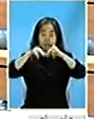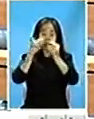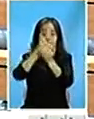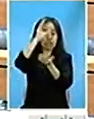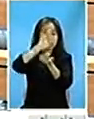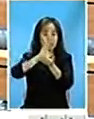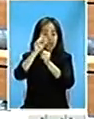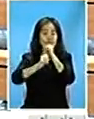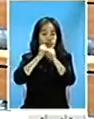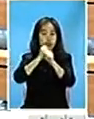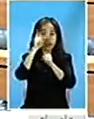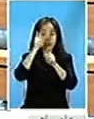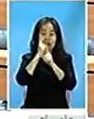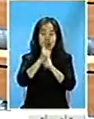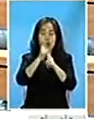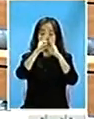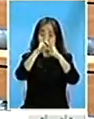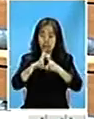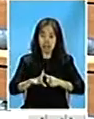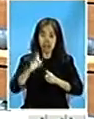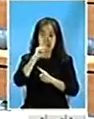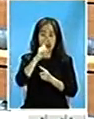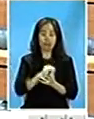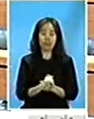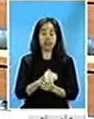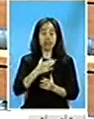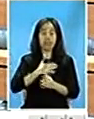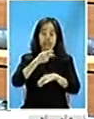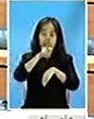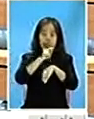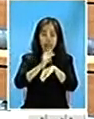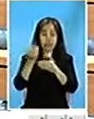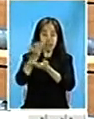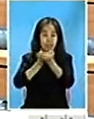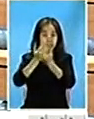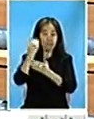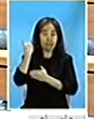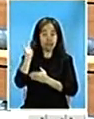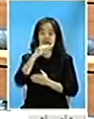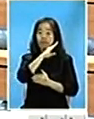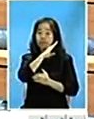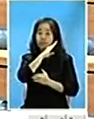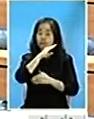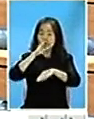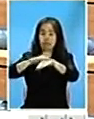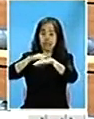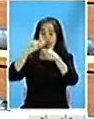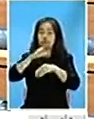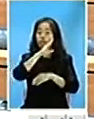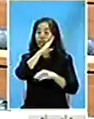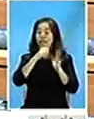ไว้นะครับเรียงลำดับไปท่านประธานเองก็หารือในที่ประชุมว่ากรณีถ้าผ่านลำดับนั้นไปผมยกตัวอย่างเ